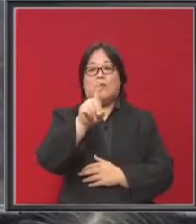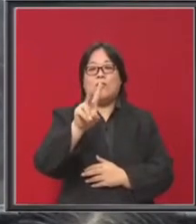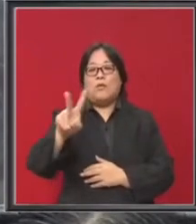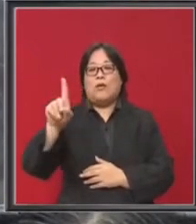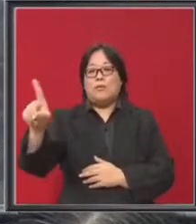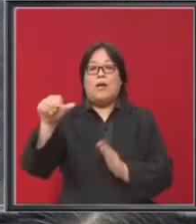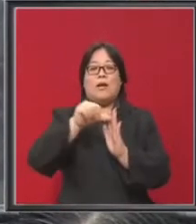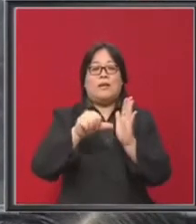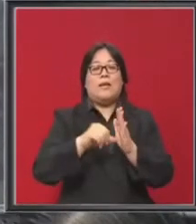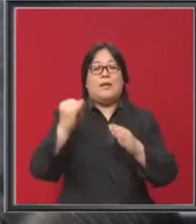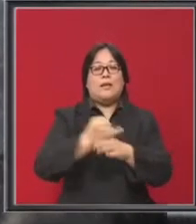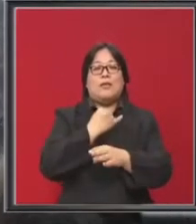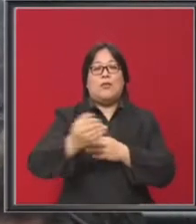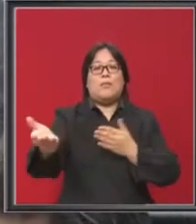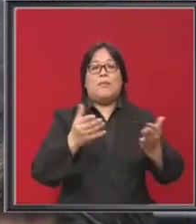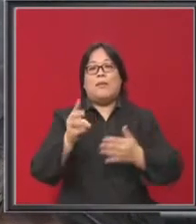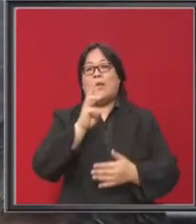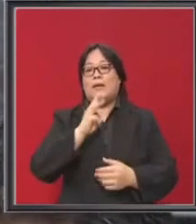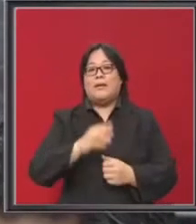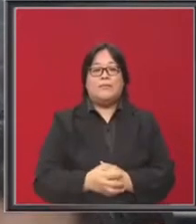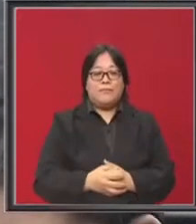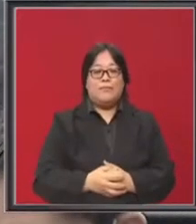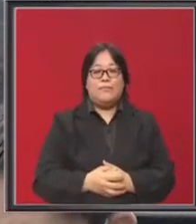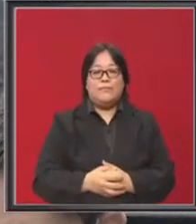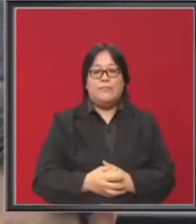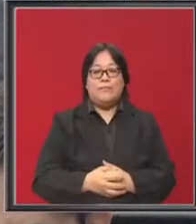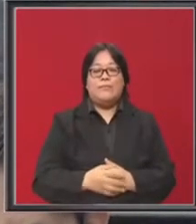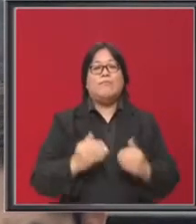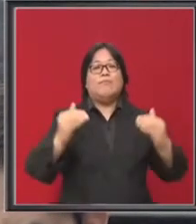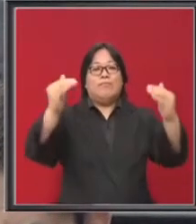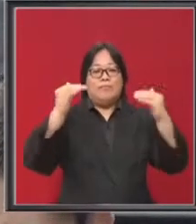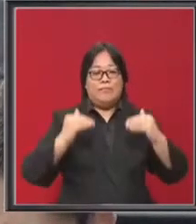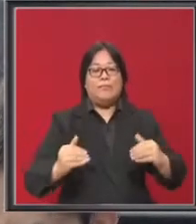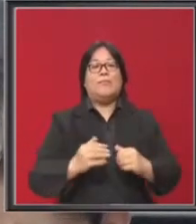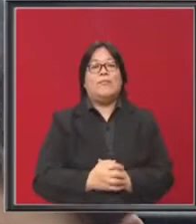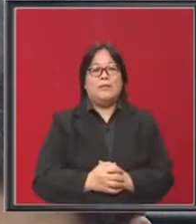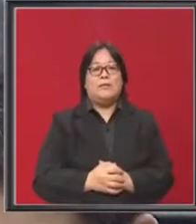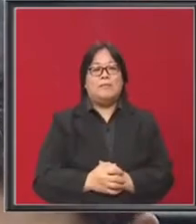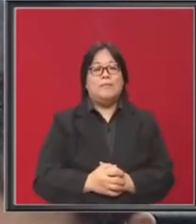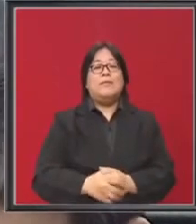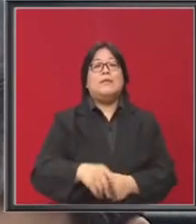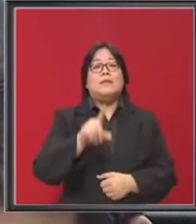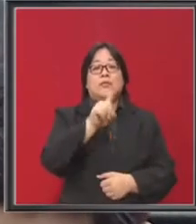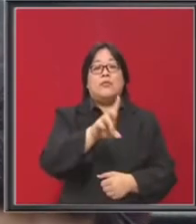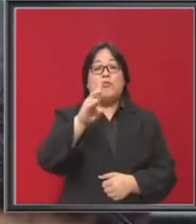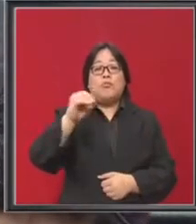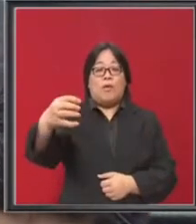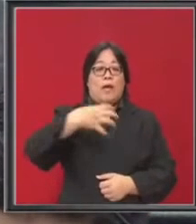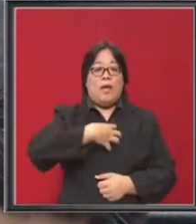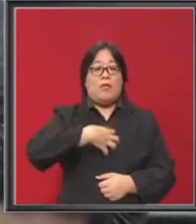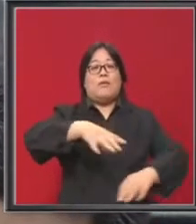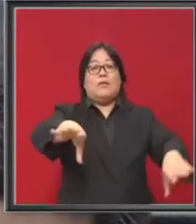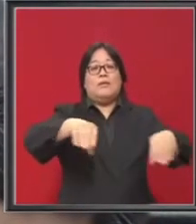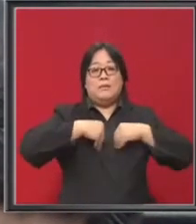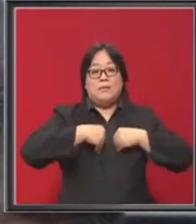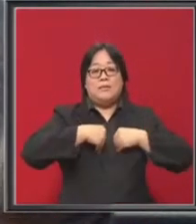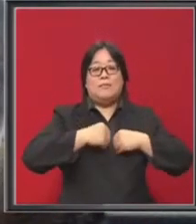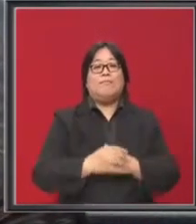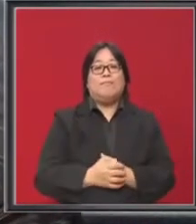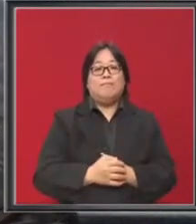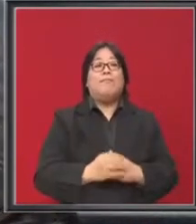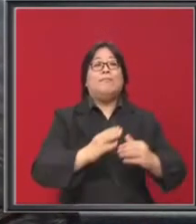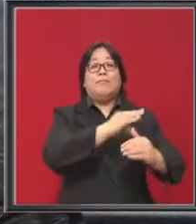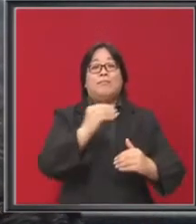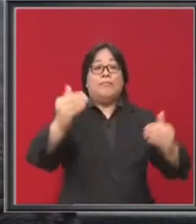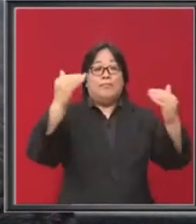section 121 akta industri penghematan air Selain itu sebanyak 170 aduan juga telah diterima yang